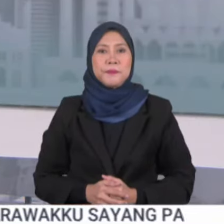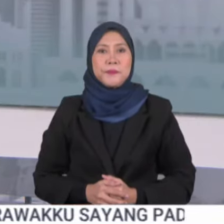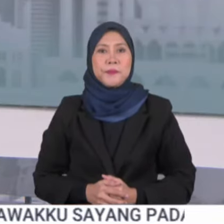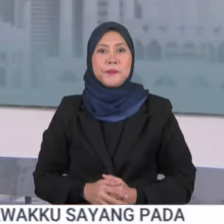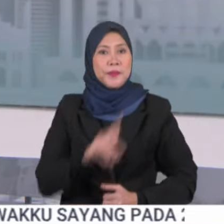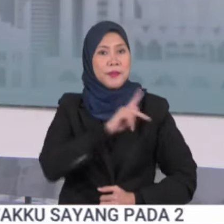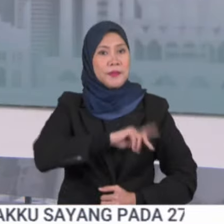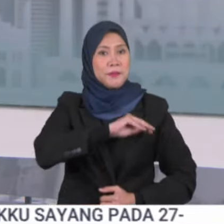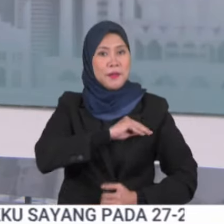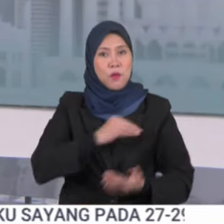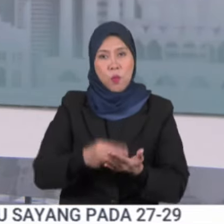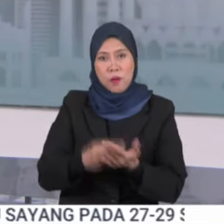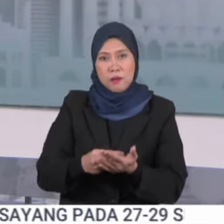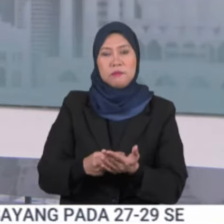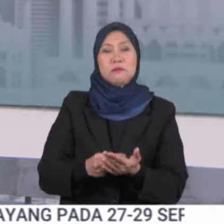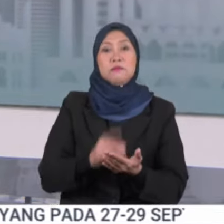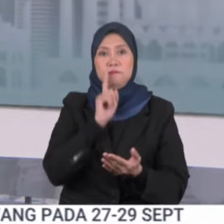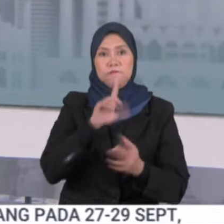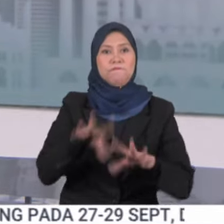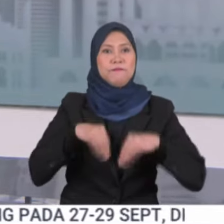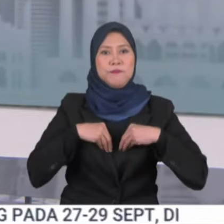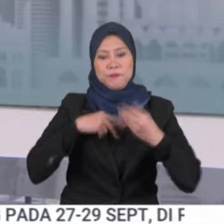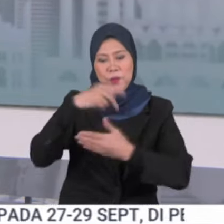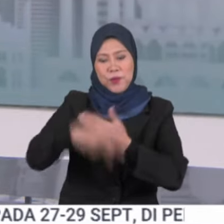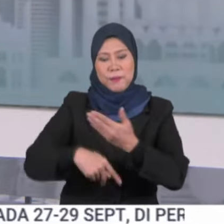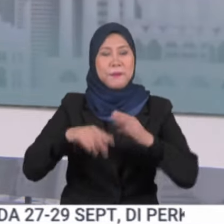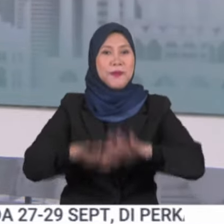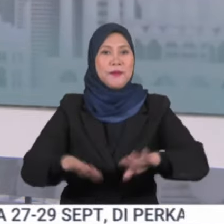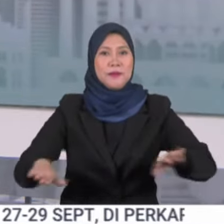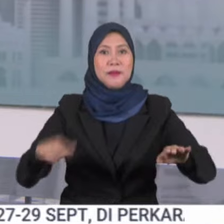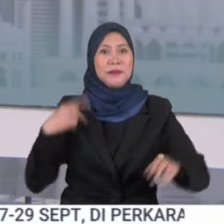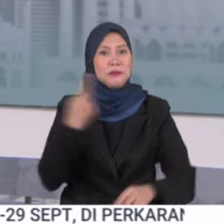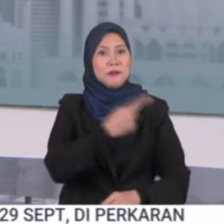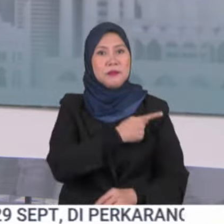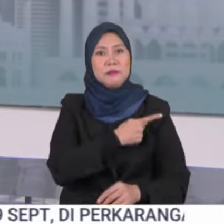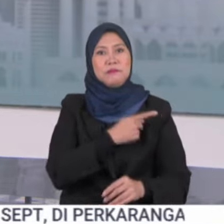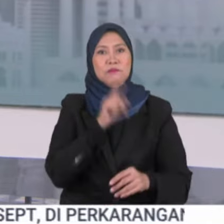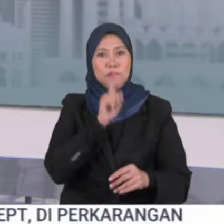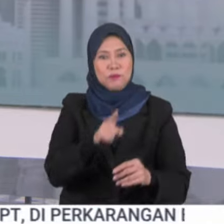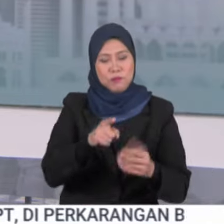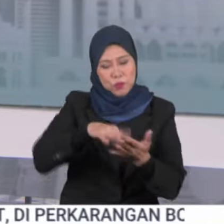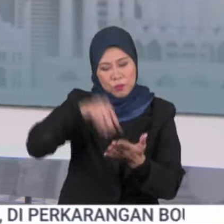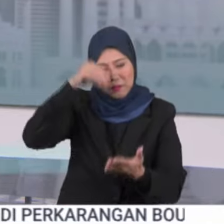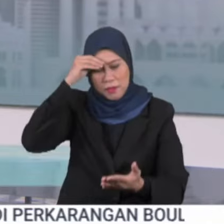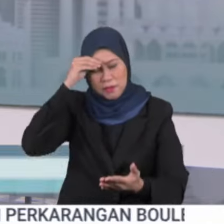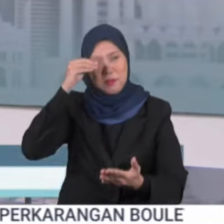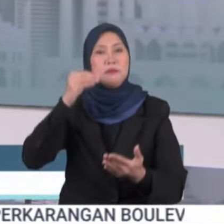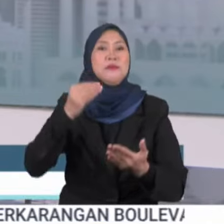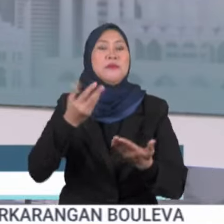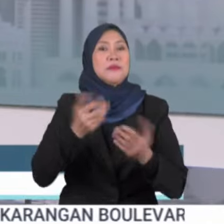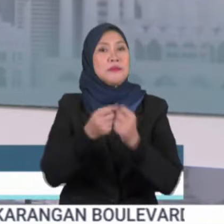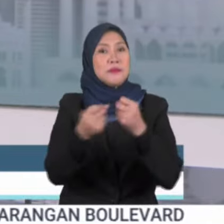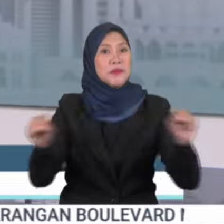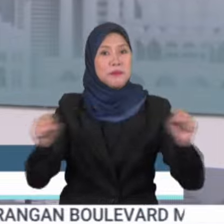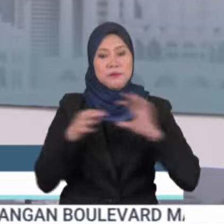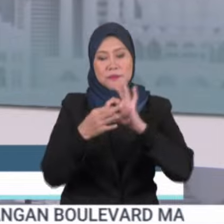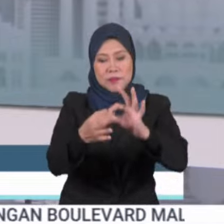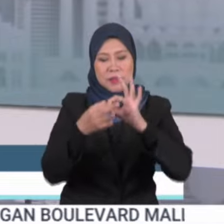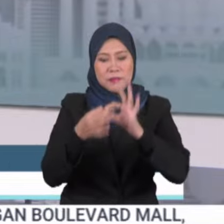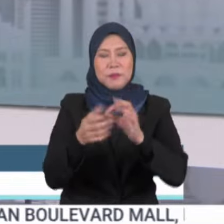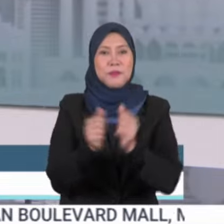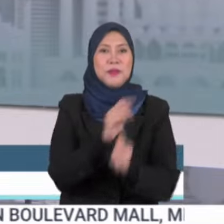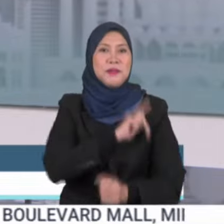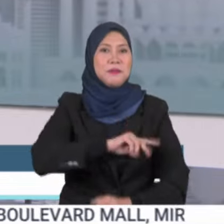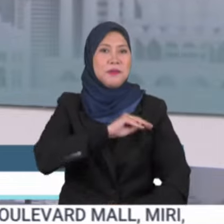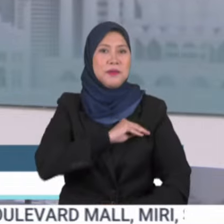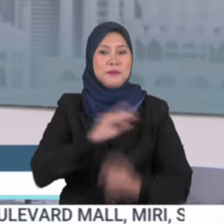Sementara itu, Kementerian Kewangan menyambut baik pelaksanaan program Anak Kita yang merupakan intervensi pembelajaran disediakan dengan kerjasama